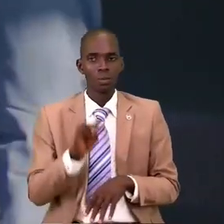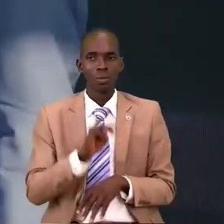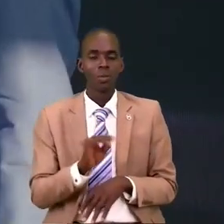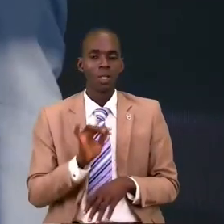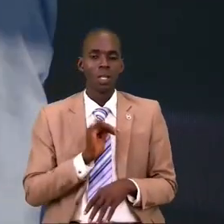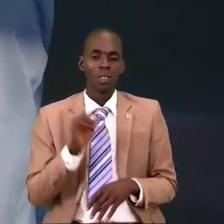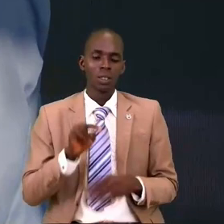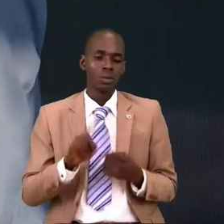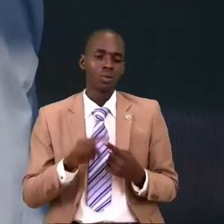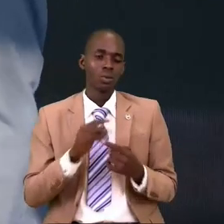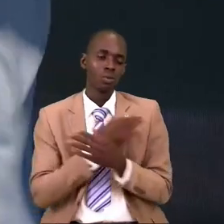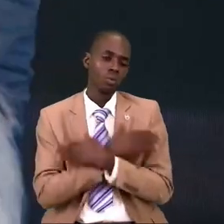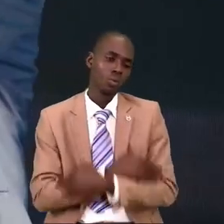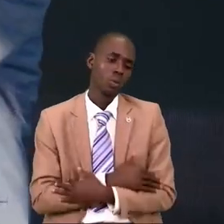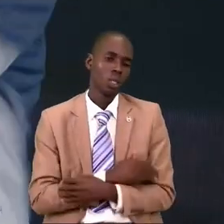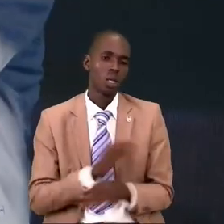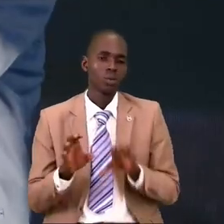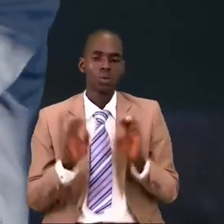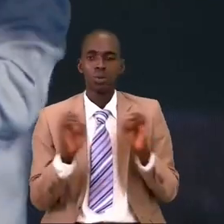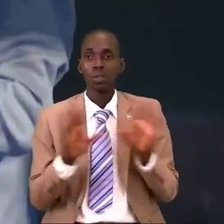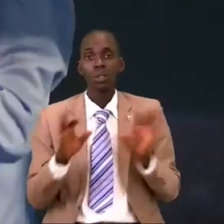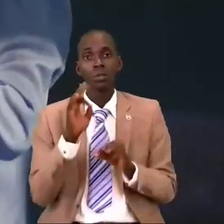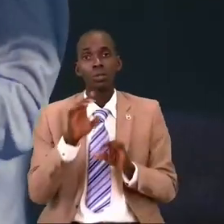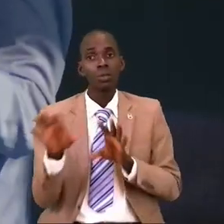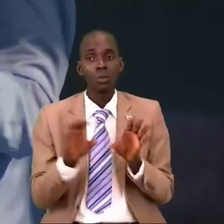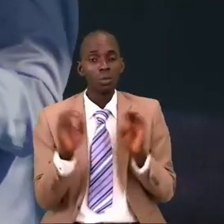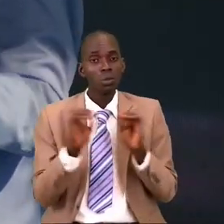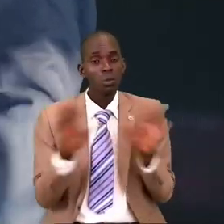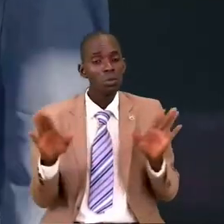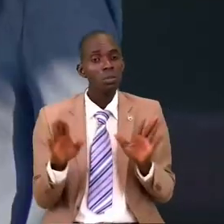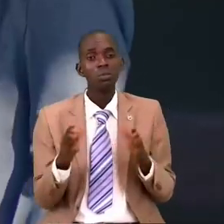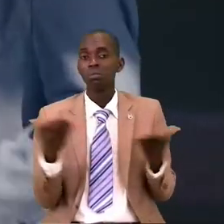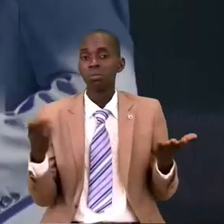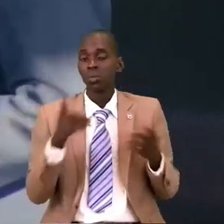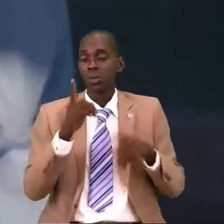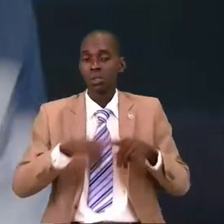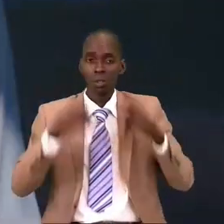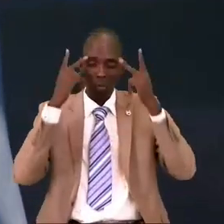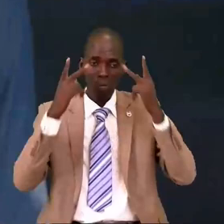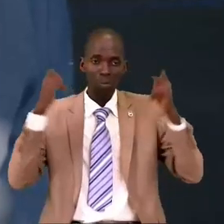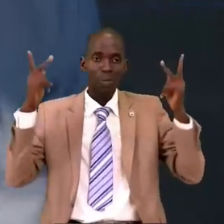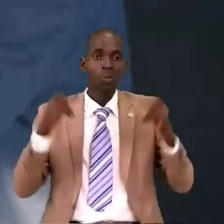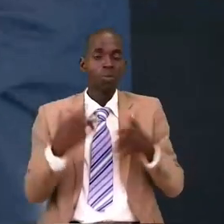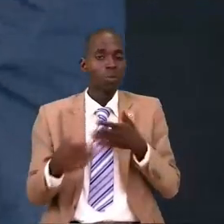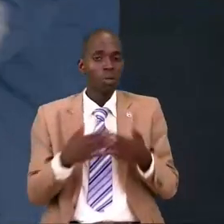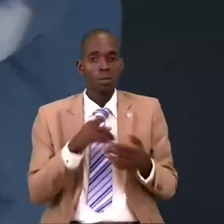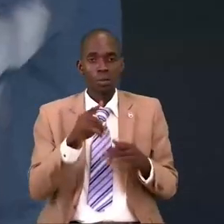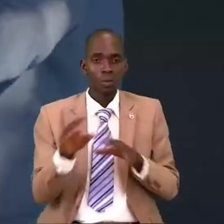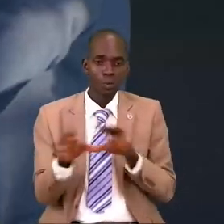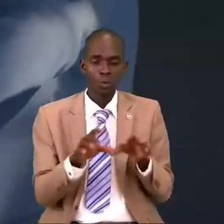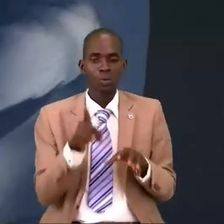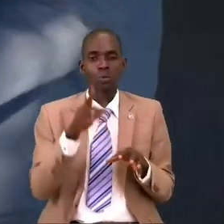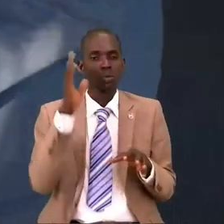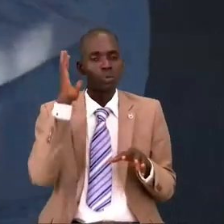pas prospérer, mon ami. Tout ce qu'il fait, lui réussit. Tu ne fais rien, rien ne va prospérer pour toi. Et le